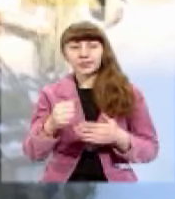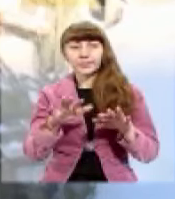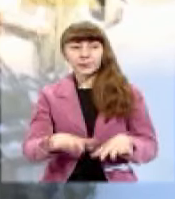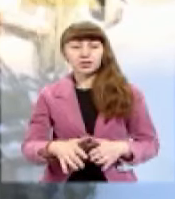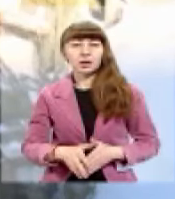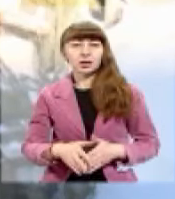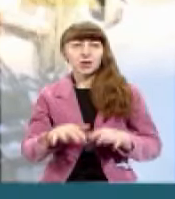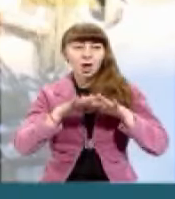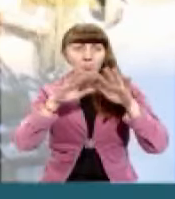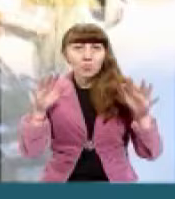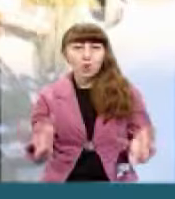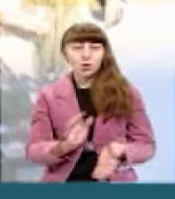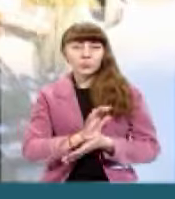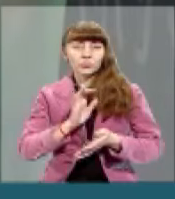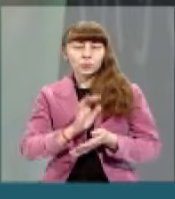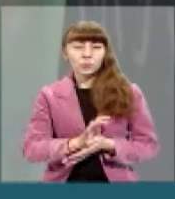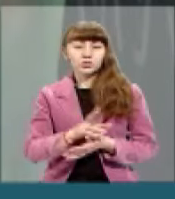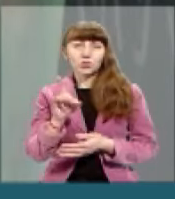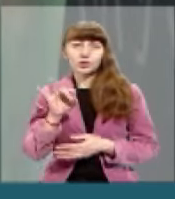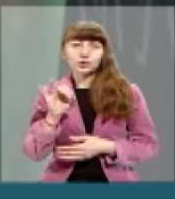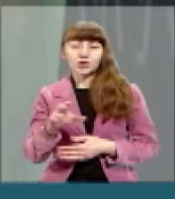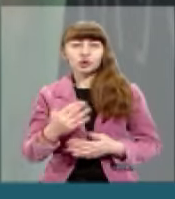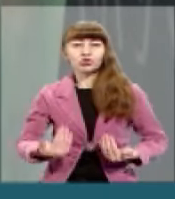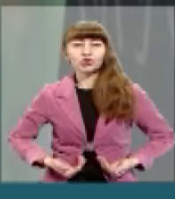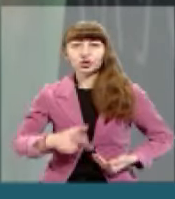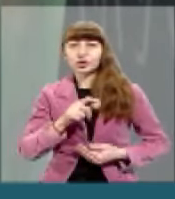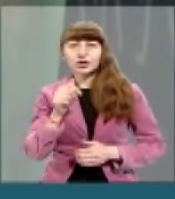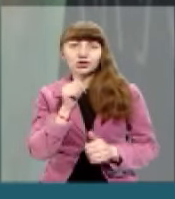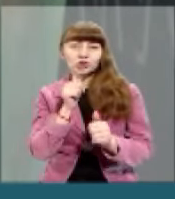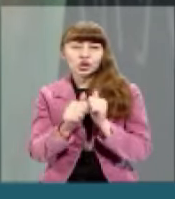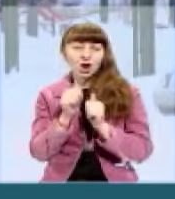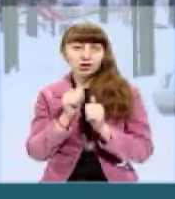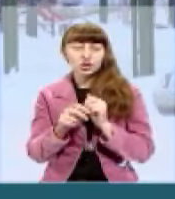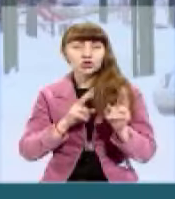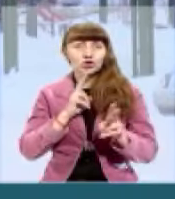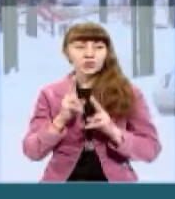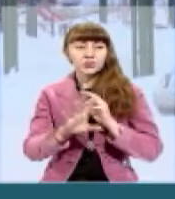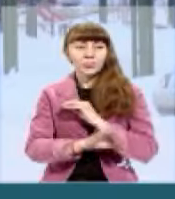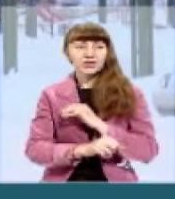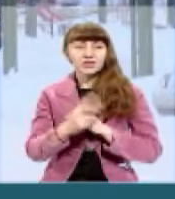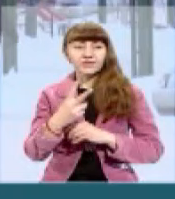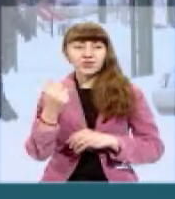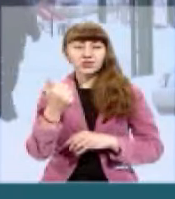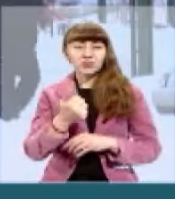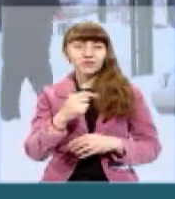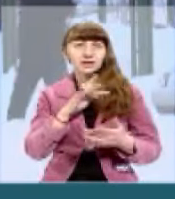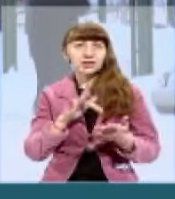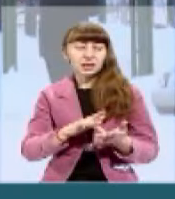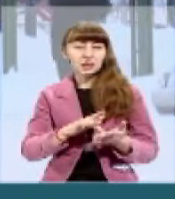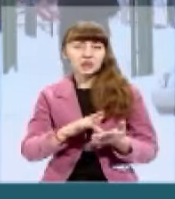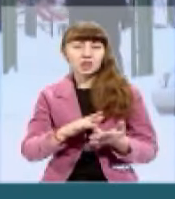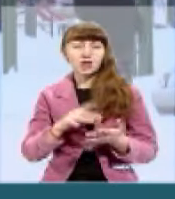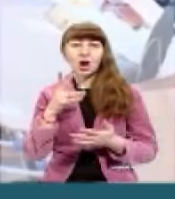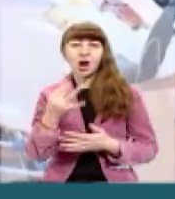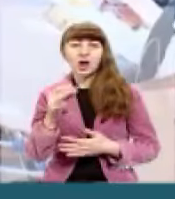На переполненные мусорные контейнеры жители города стали жаловаться чаще. Только за последние две недели в Центр